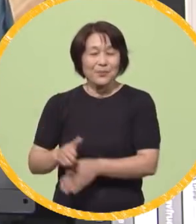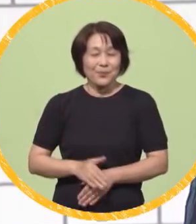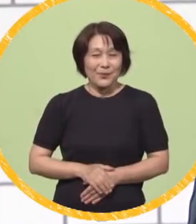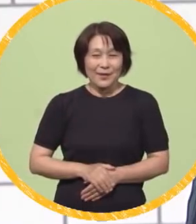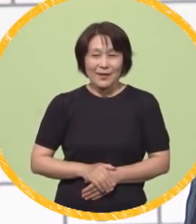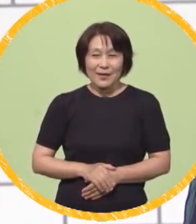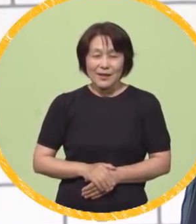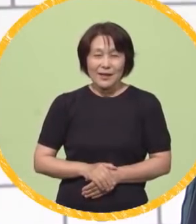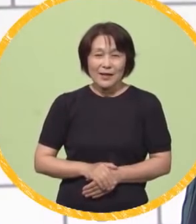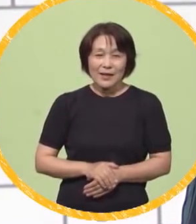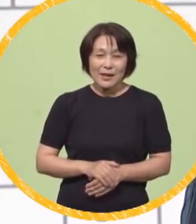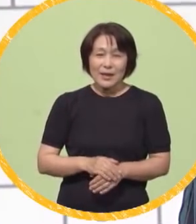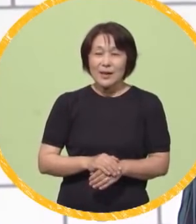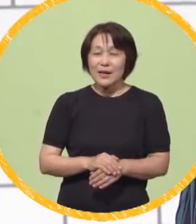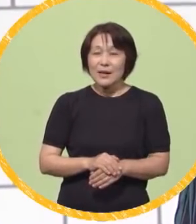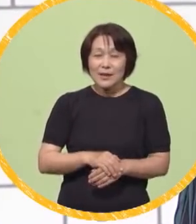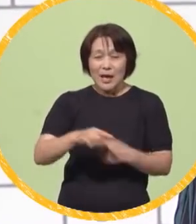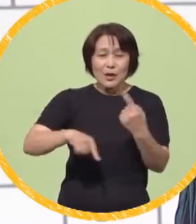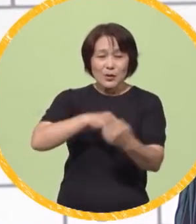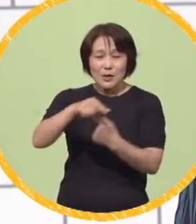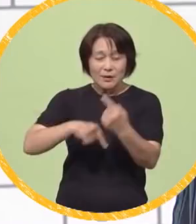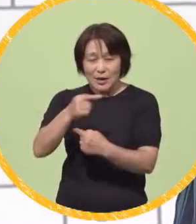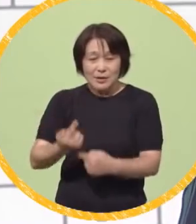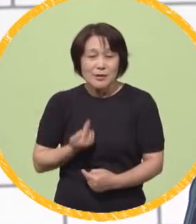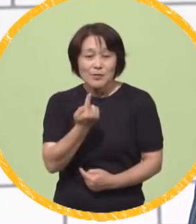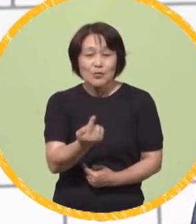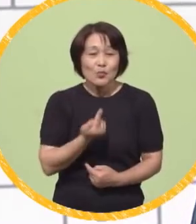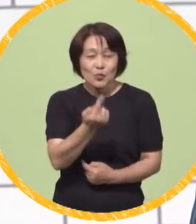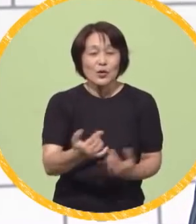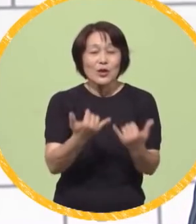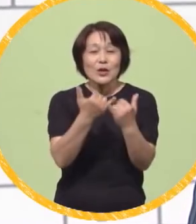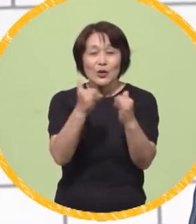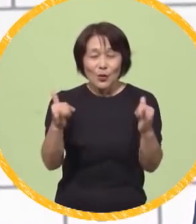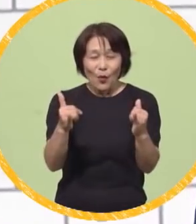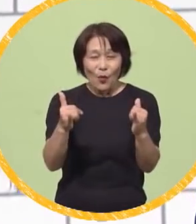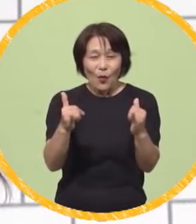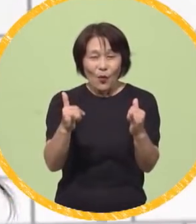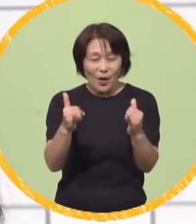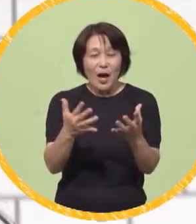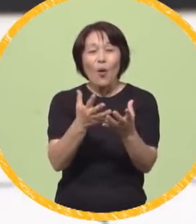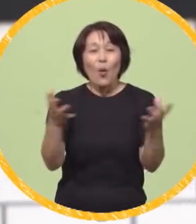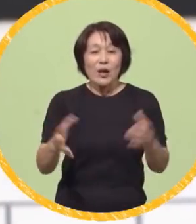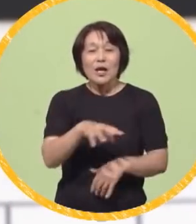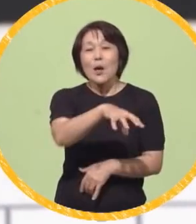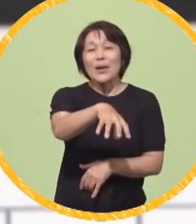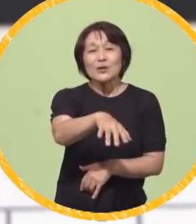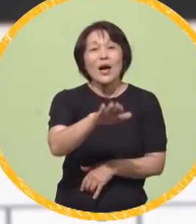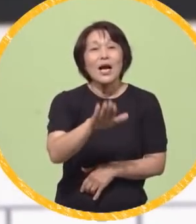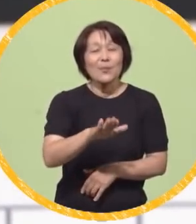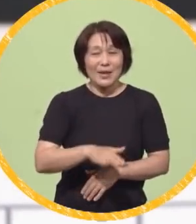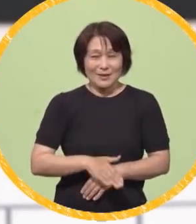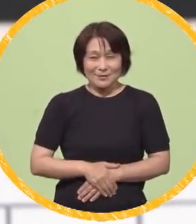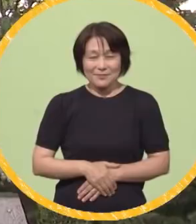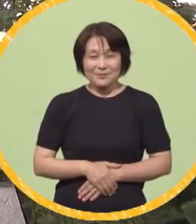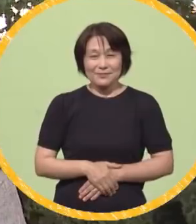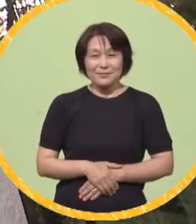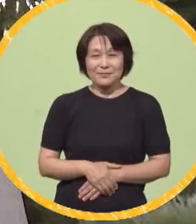トさんの半分がリピーターの方っていう、 おすごい 素敵な場所に行ってきました。ご覧ください。